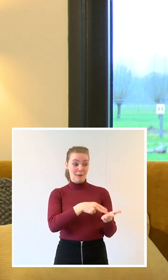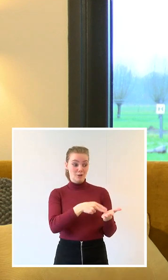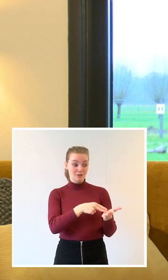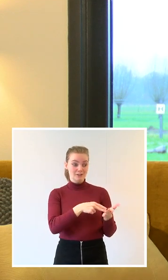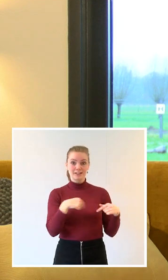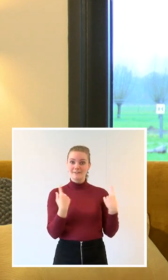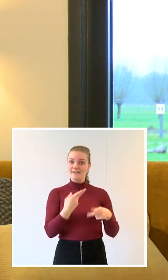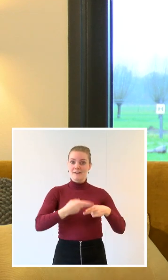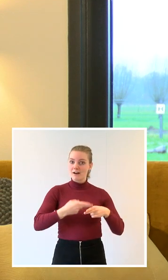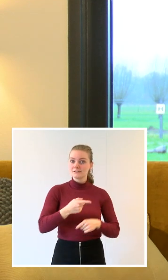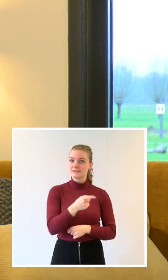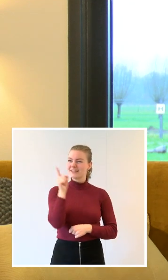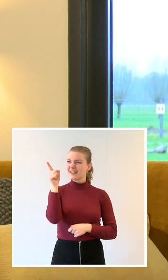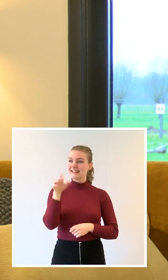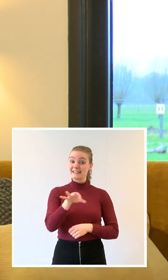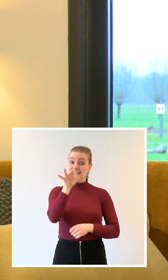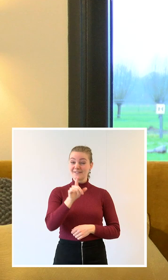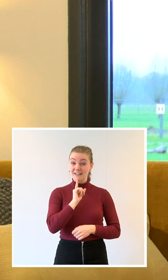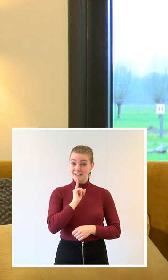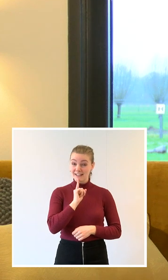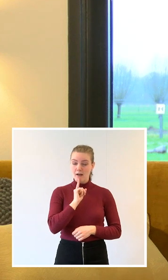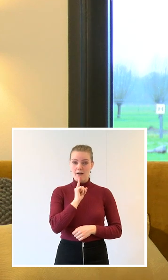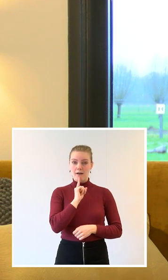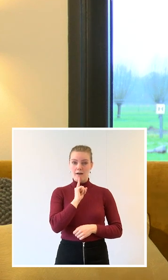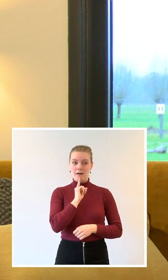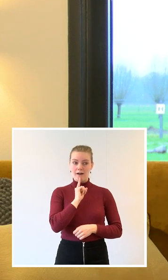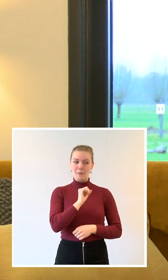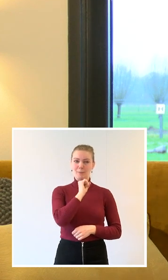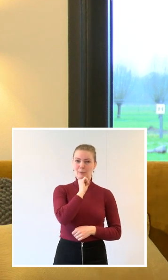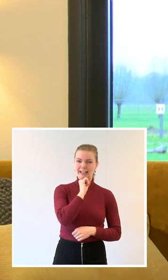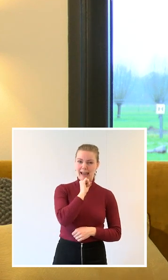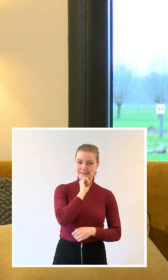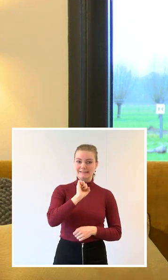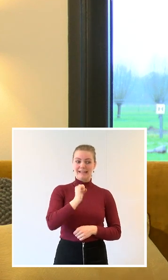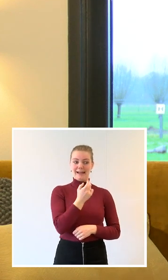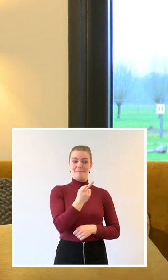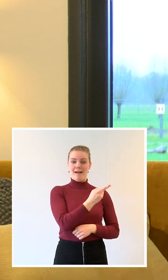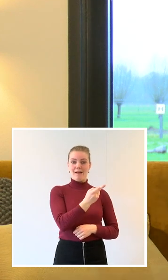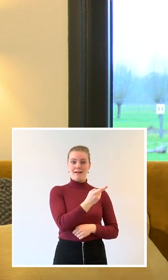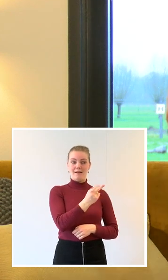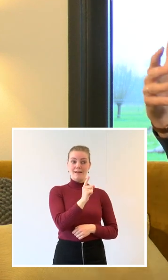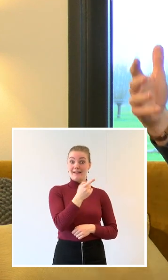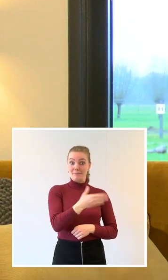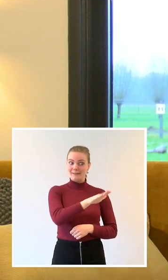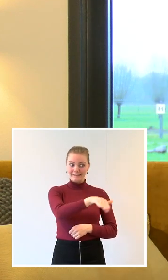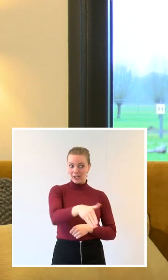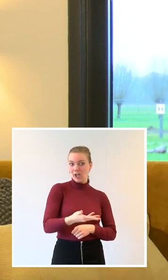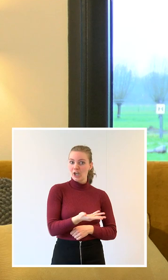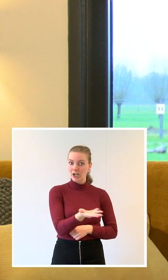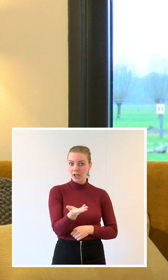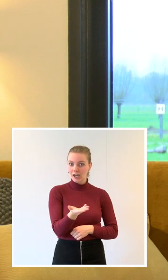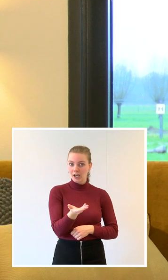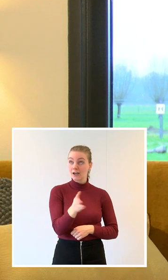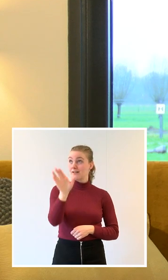bene een bejaard echtpaar uit. En ze zijn niet alleen bejaard, ze hebben geen kinderen. Terwijl God belooft dat ze een groot volk